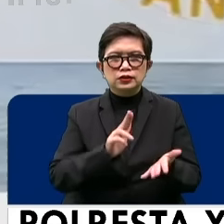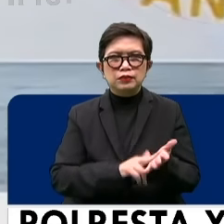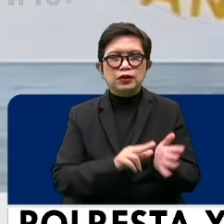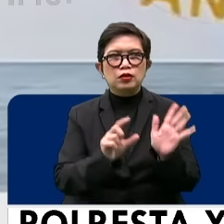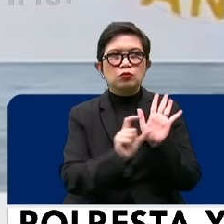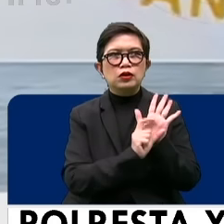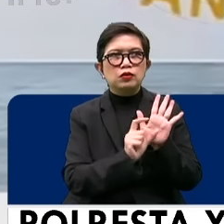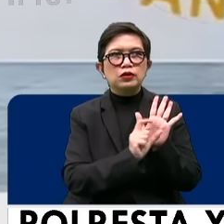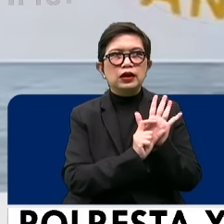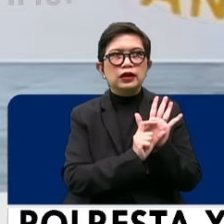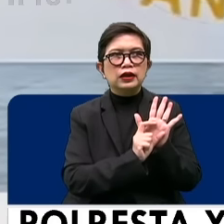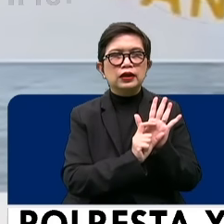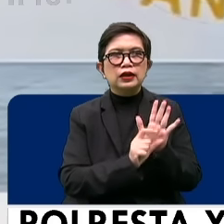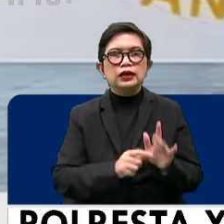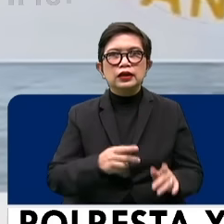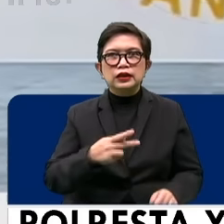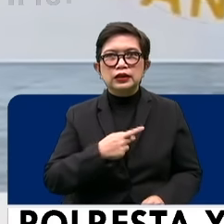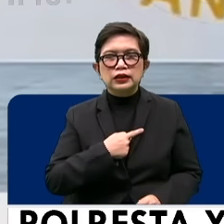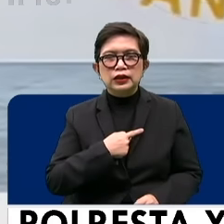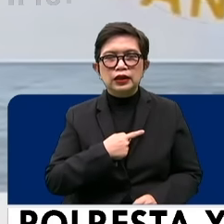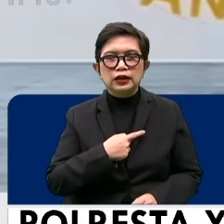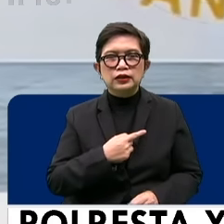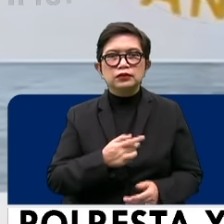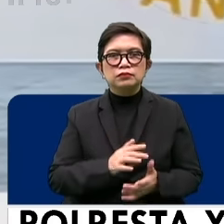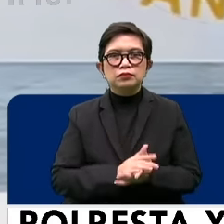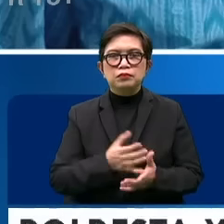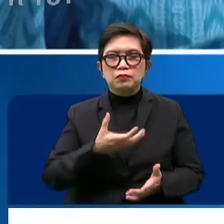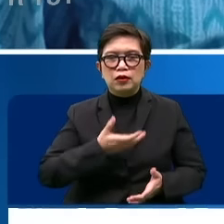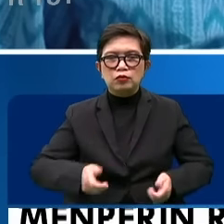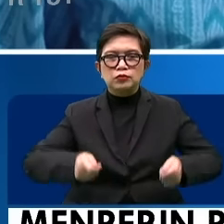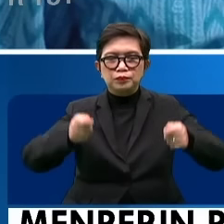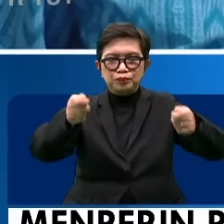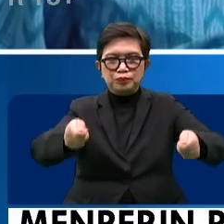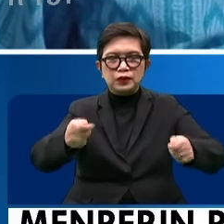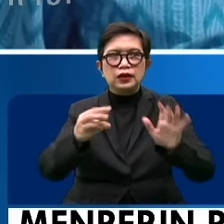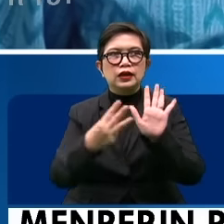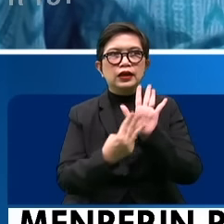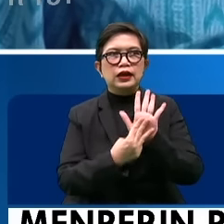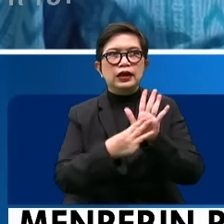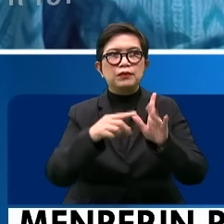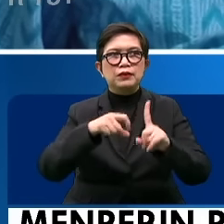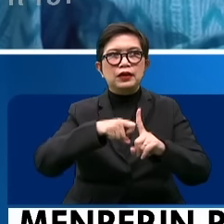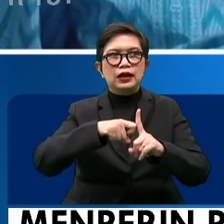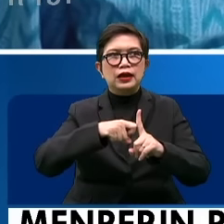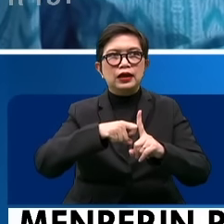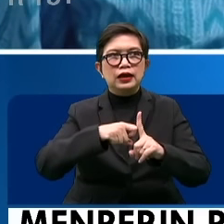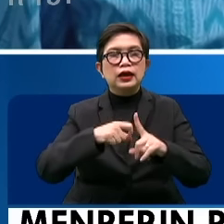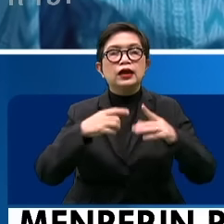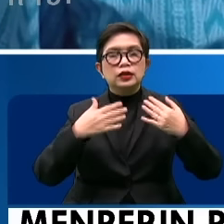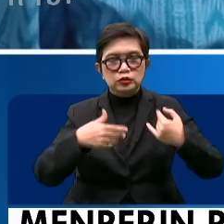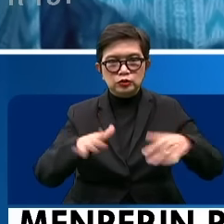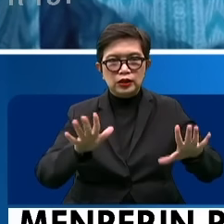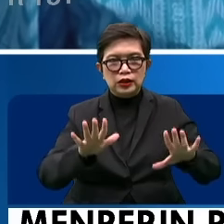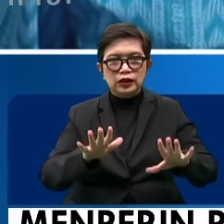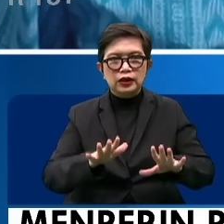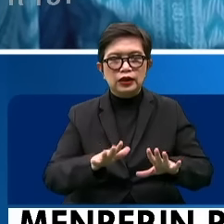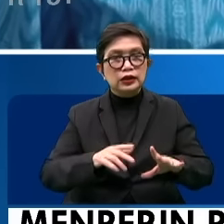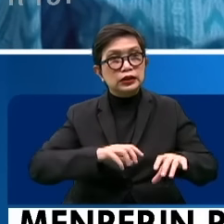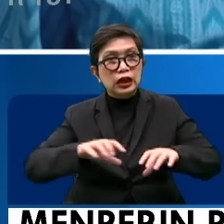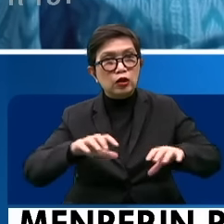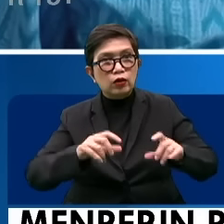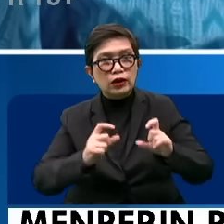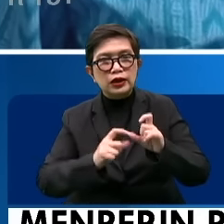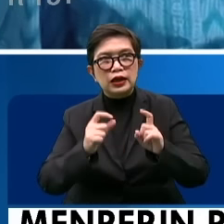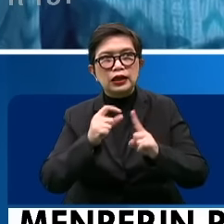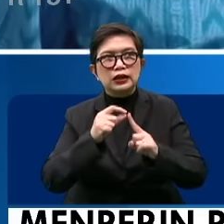adalah judicial review ke Mahkamah Konstitusi, ya, ke MK. Nah, yang sudah dilakukan itu adalah spa. Nah, ini yang berikut